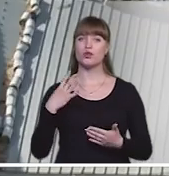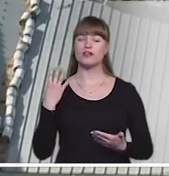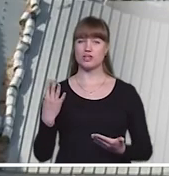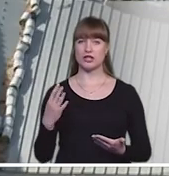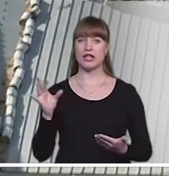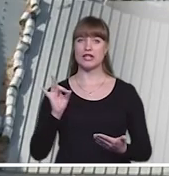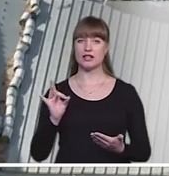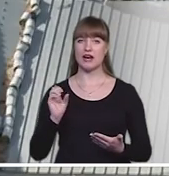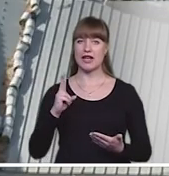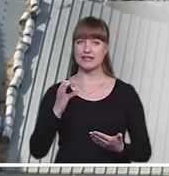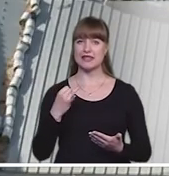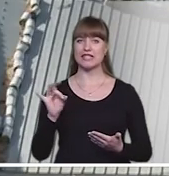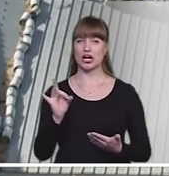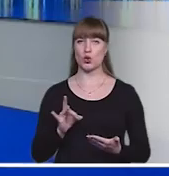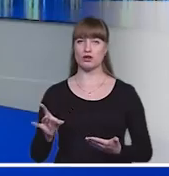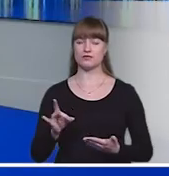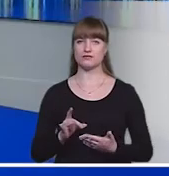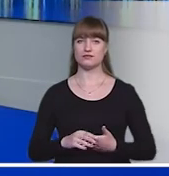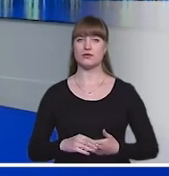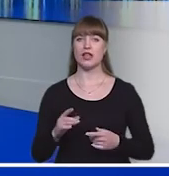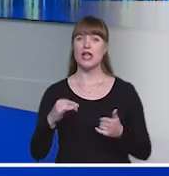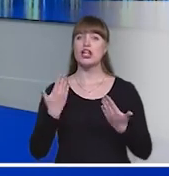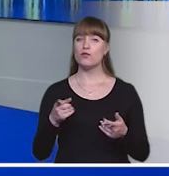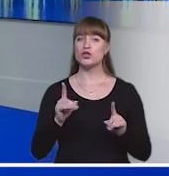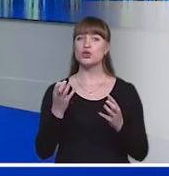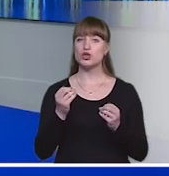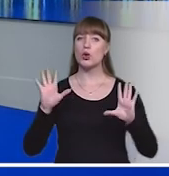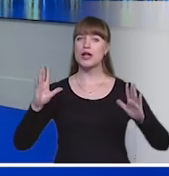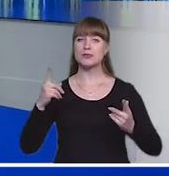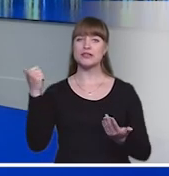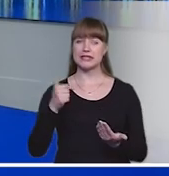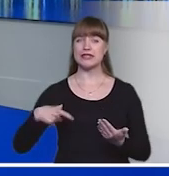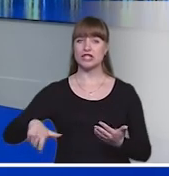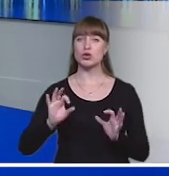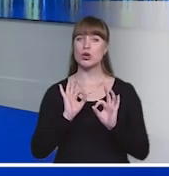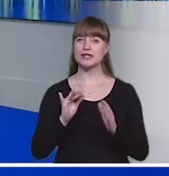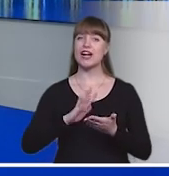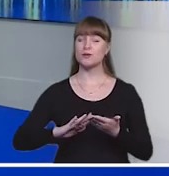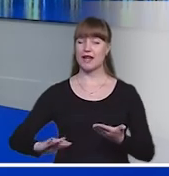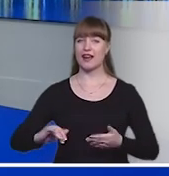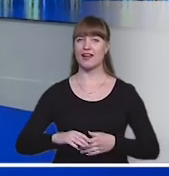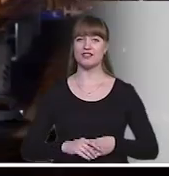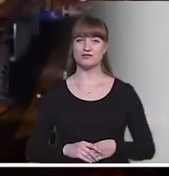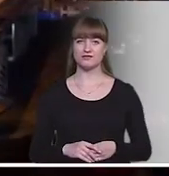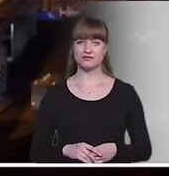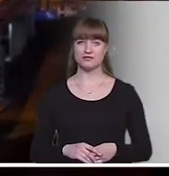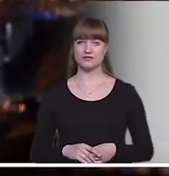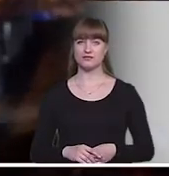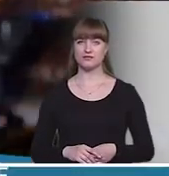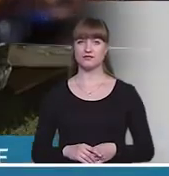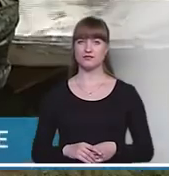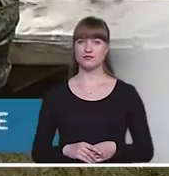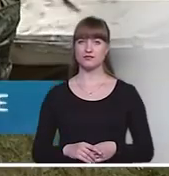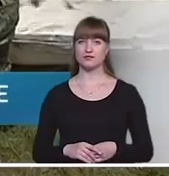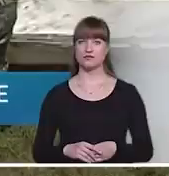Вишняков, Дон-24, Аксайский район. И вот что еще о событиях недели на Дону расскажем далее.